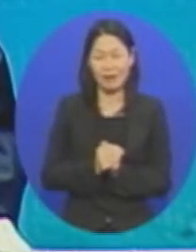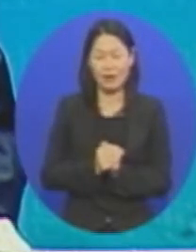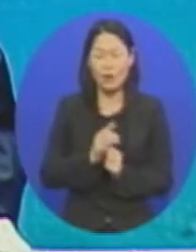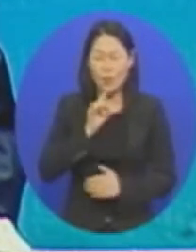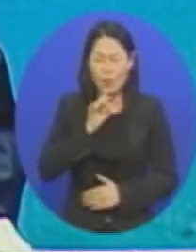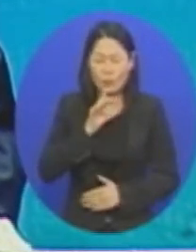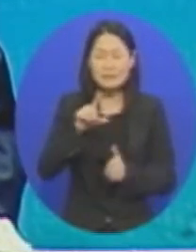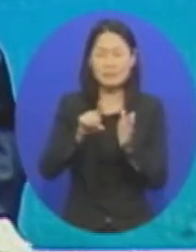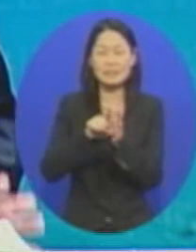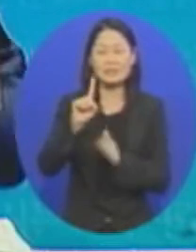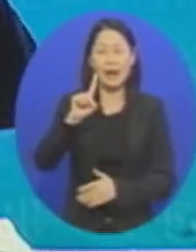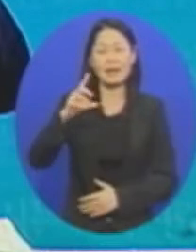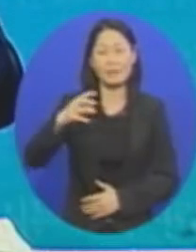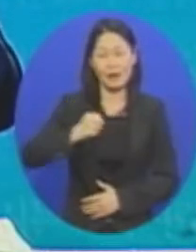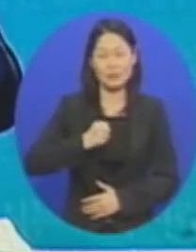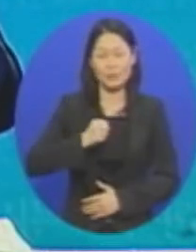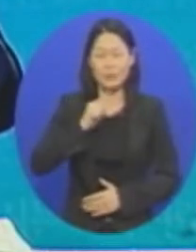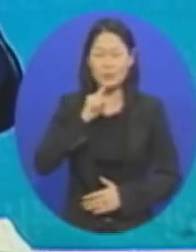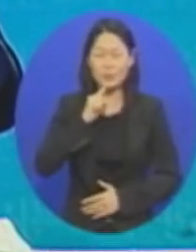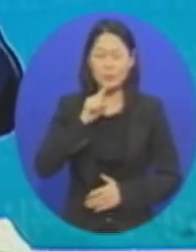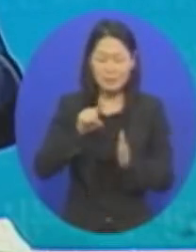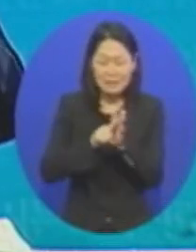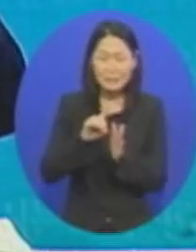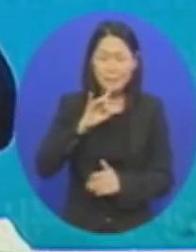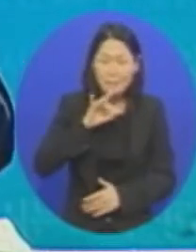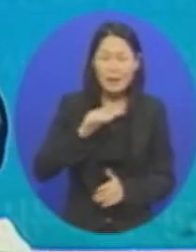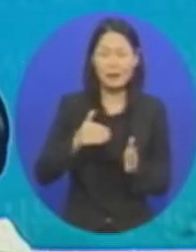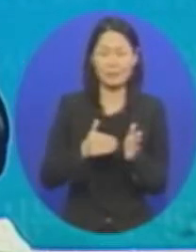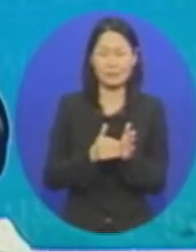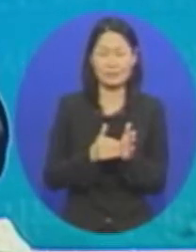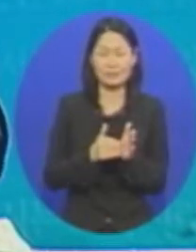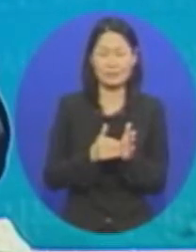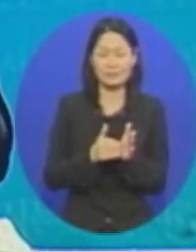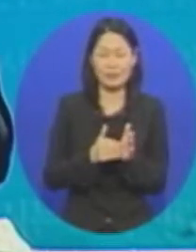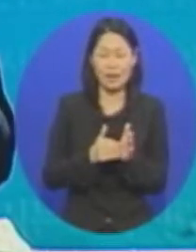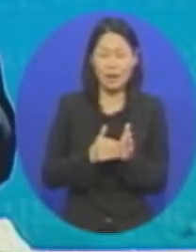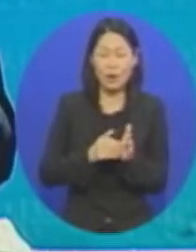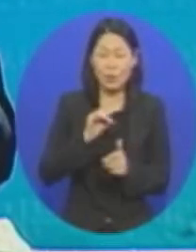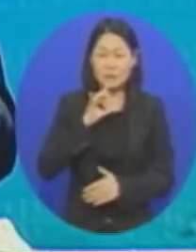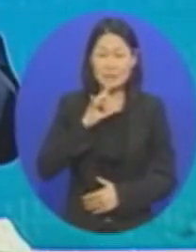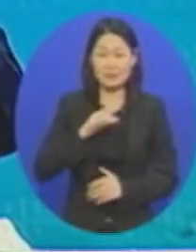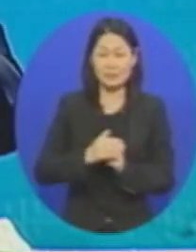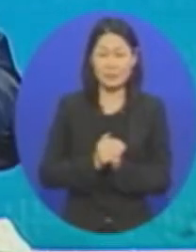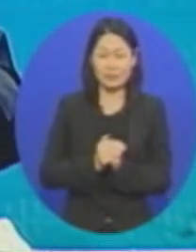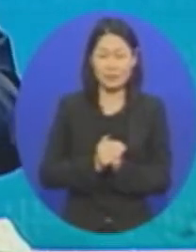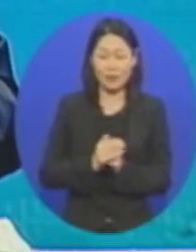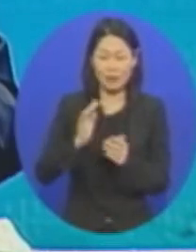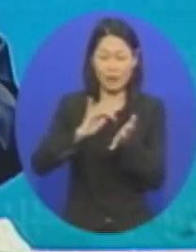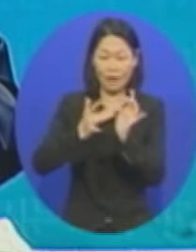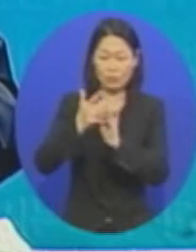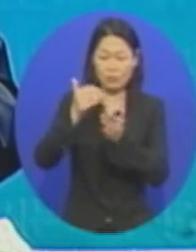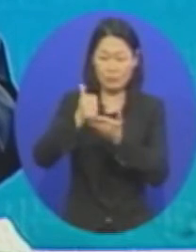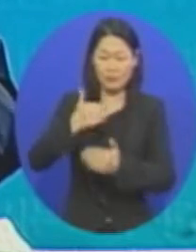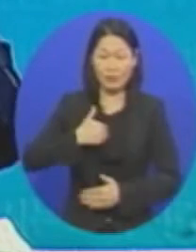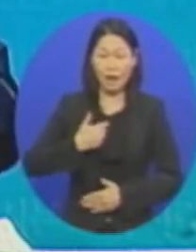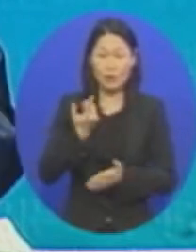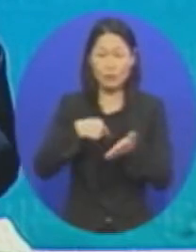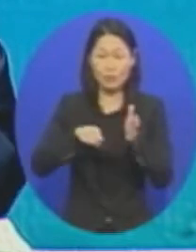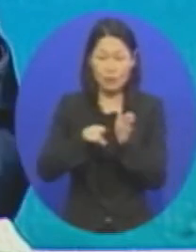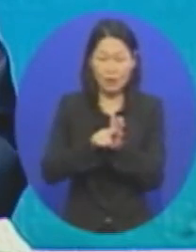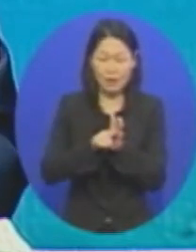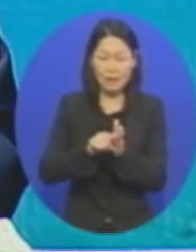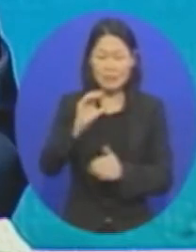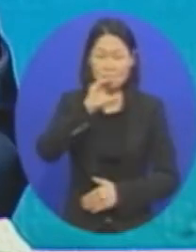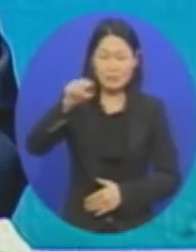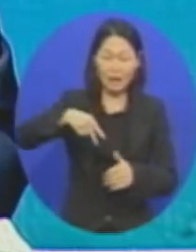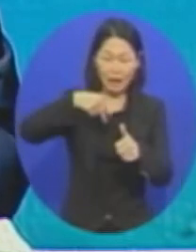하나만 가져 믿기만 하면 어진 믿기만 하면 예수님이 나 위해 십자가에 죽으신 것만 믿기만